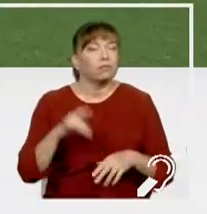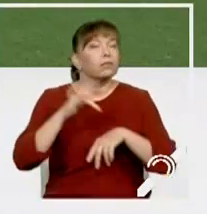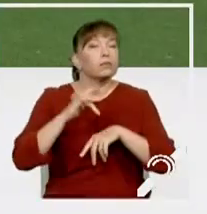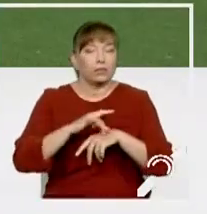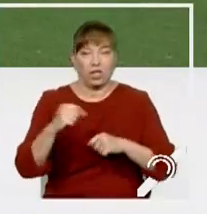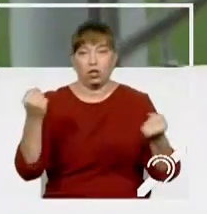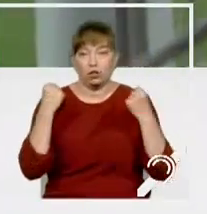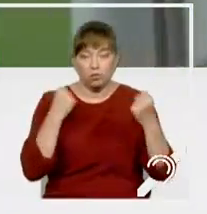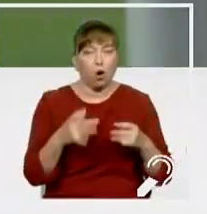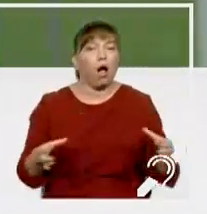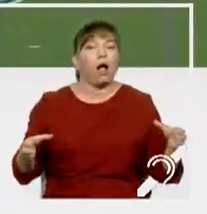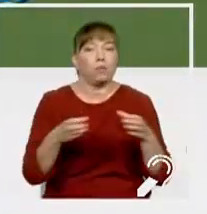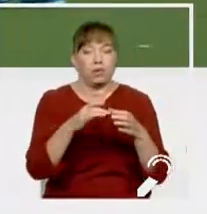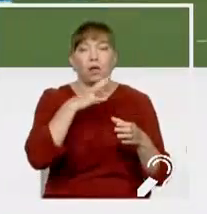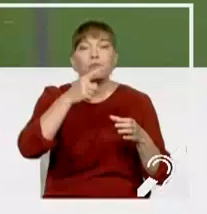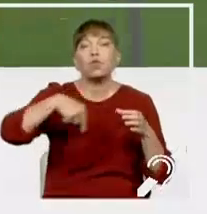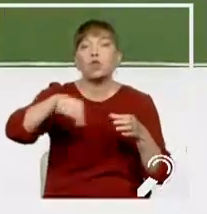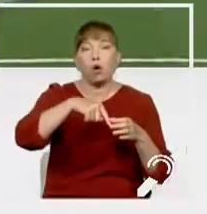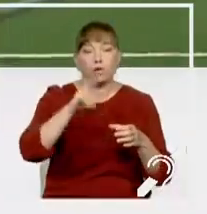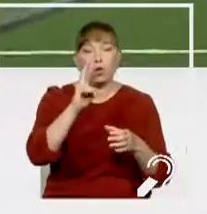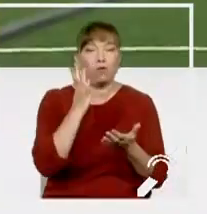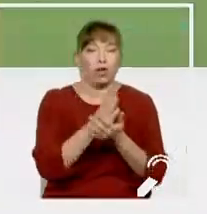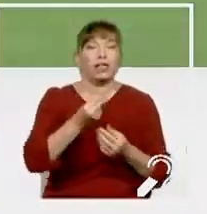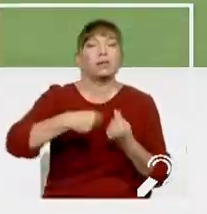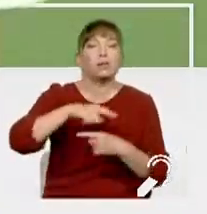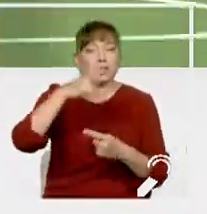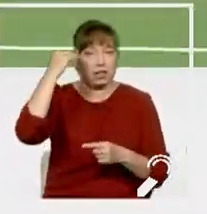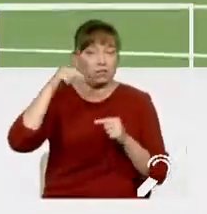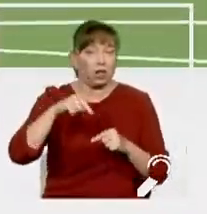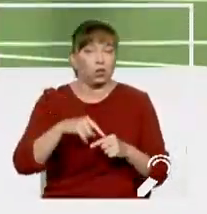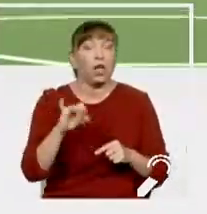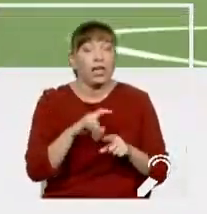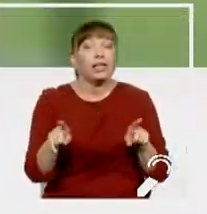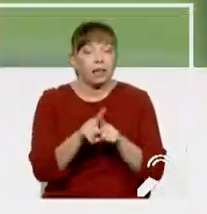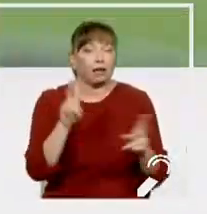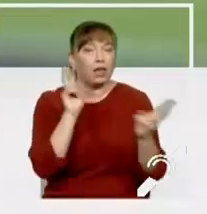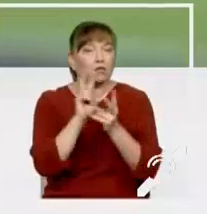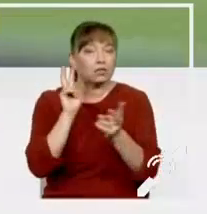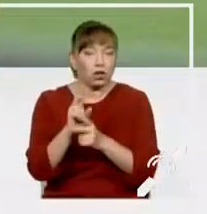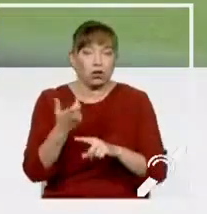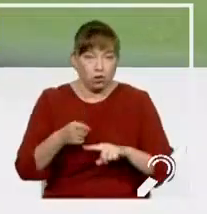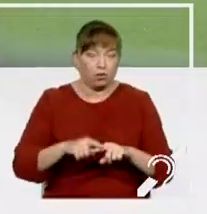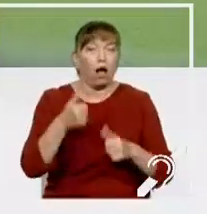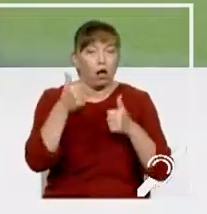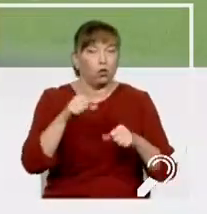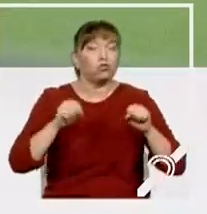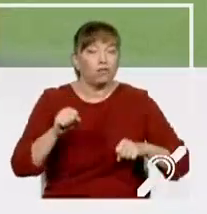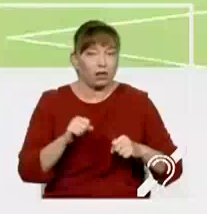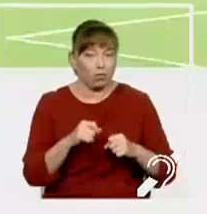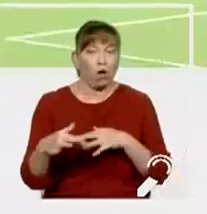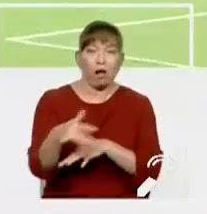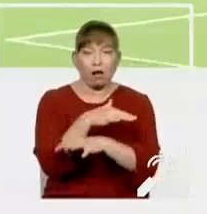Pasiunea pentru sport îi unește pe mulți dintre cei care au afaceri în Republica Moldova, iar astfel de întâlniri sunt un bun prilej de